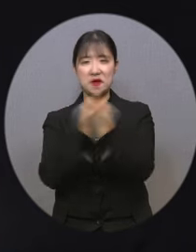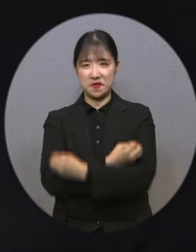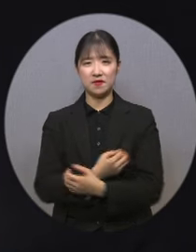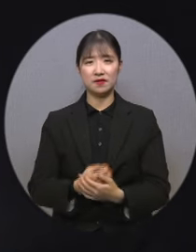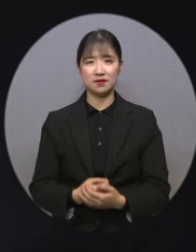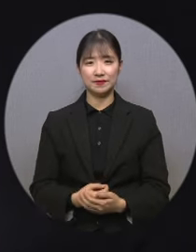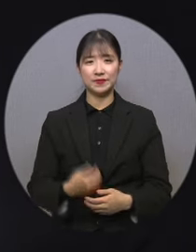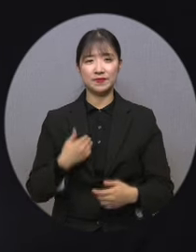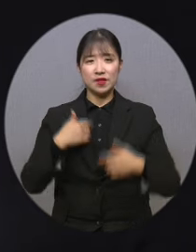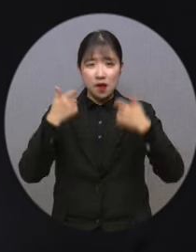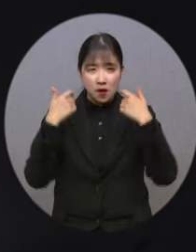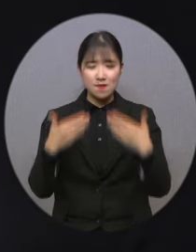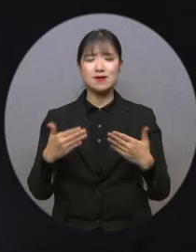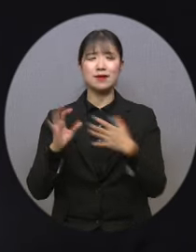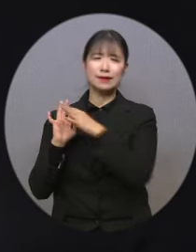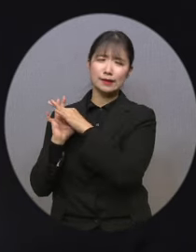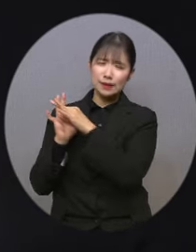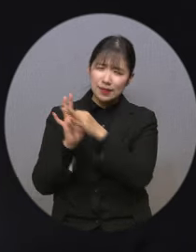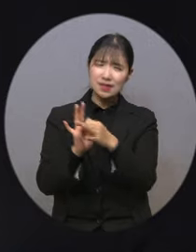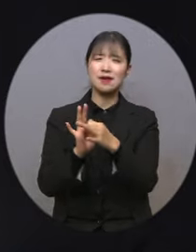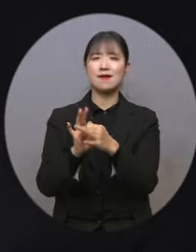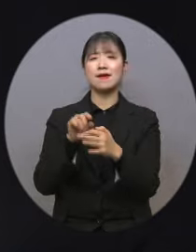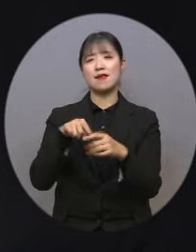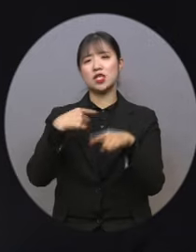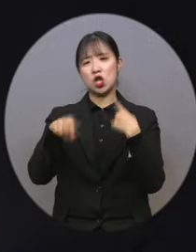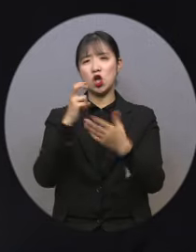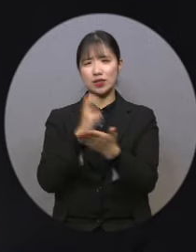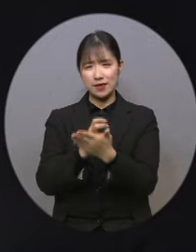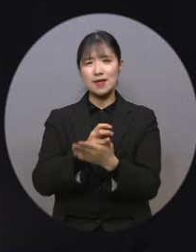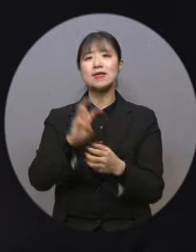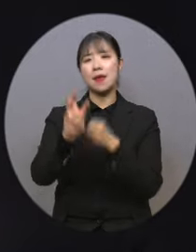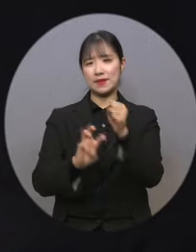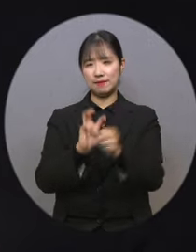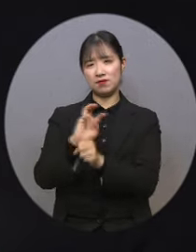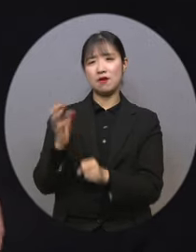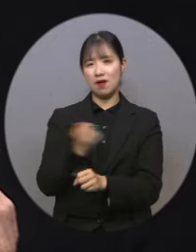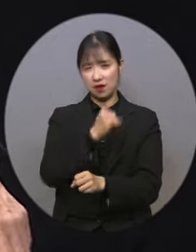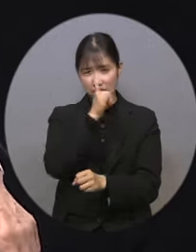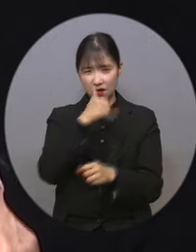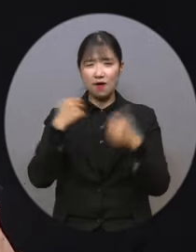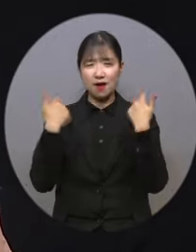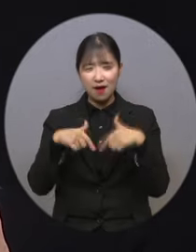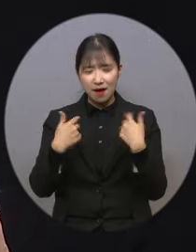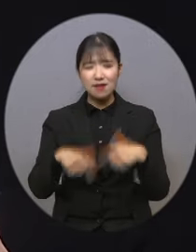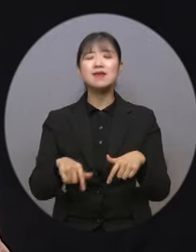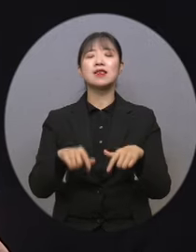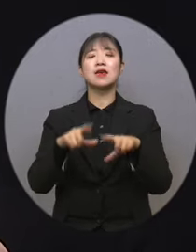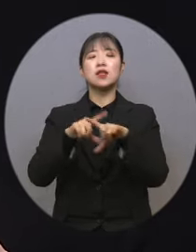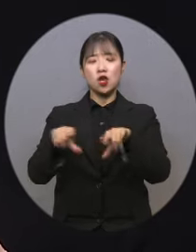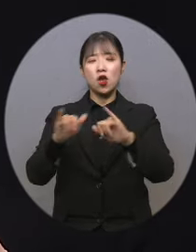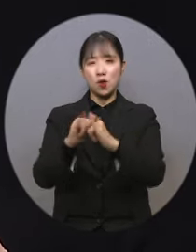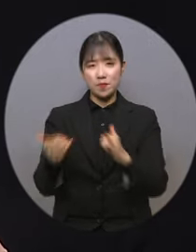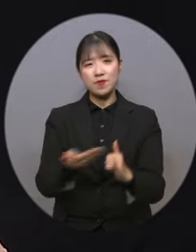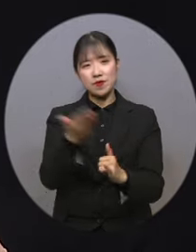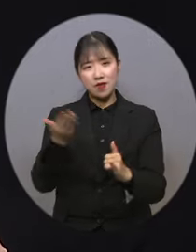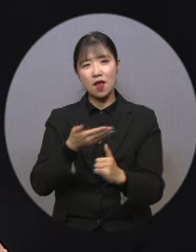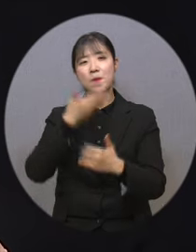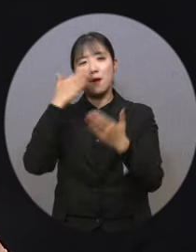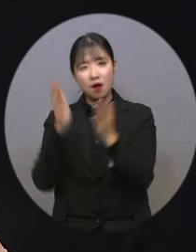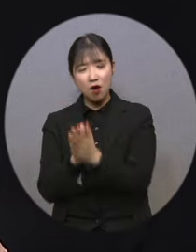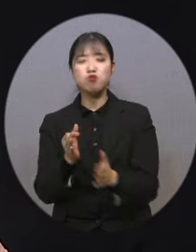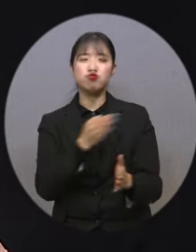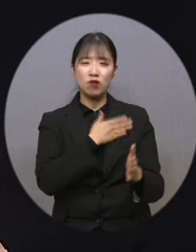확실한 일관성 있는 정책을 30년 간 있었고 언제나 서민들 편해 있으면서도 부자들 편도